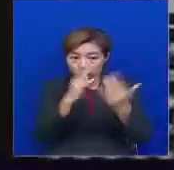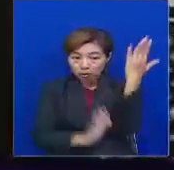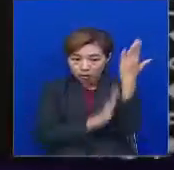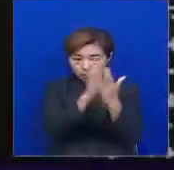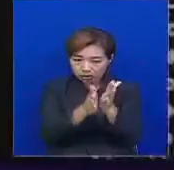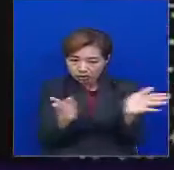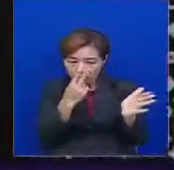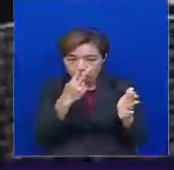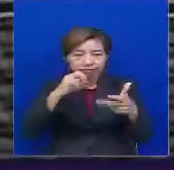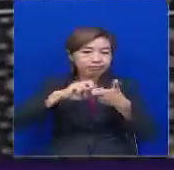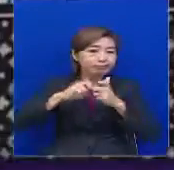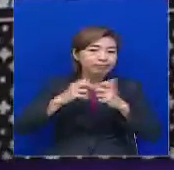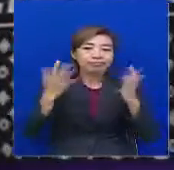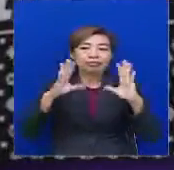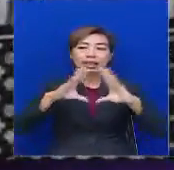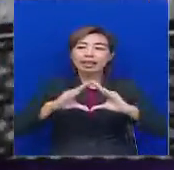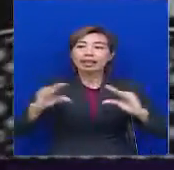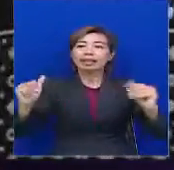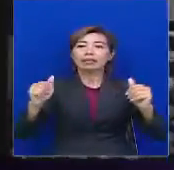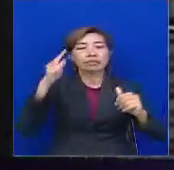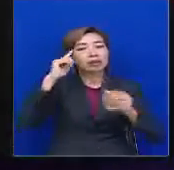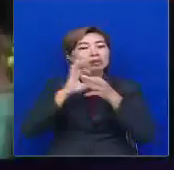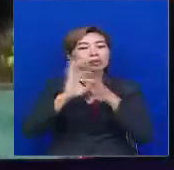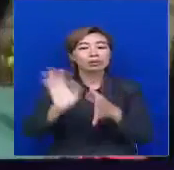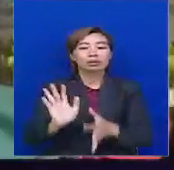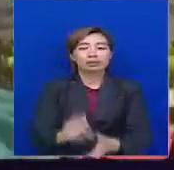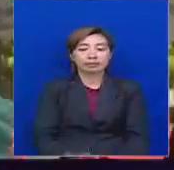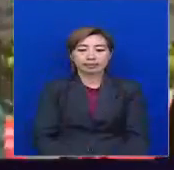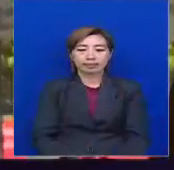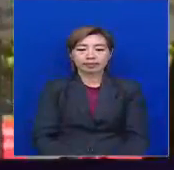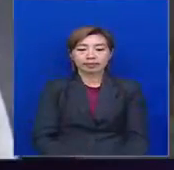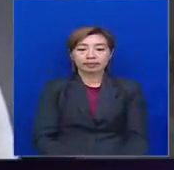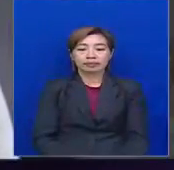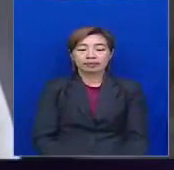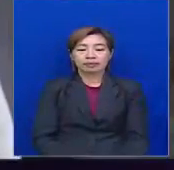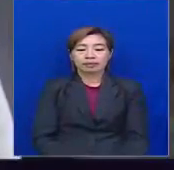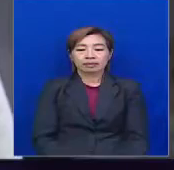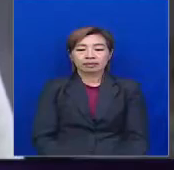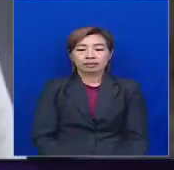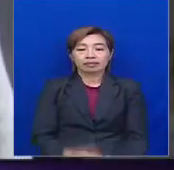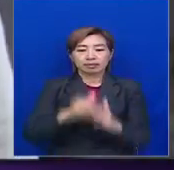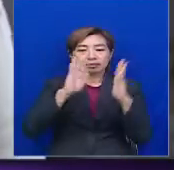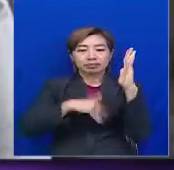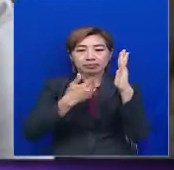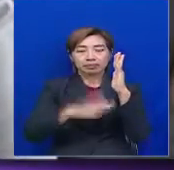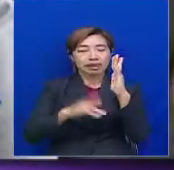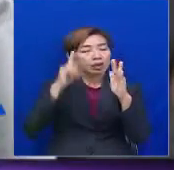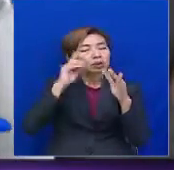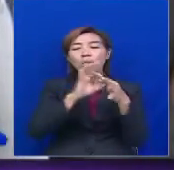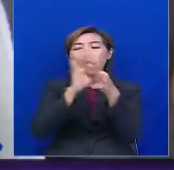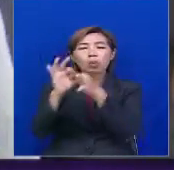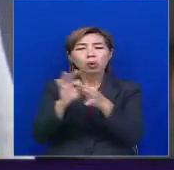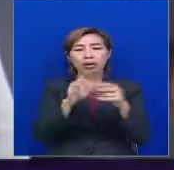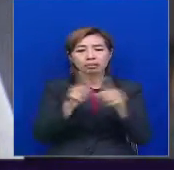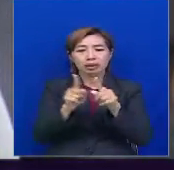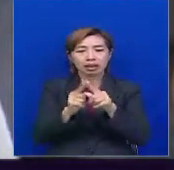ว่ามีความสงบและเรียบร้อยดีไม่มีอะไรที่น่าวิตกกังวลก็เป็นห่วงทุกภาค่ะครับไม่มีภาคไหนไม่เป็นห่วงฮเป็น